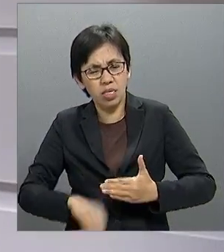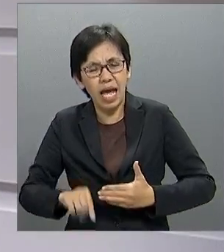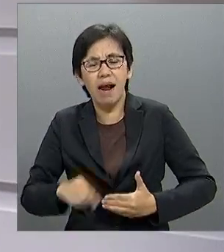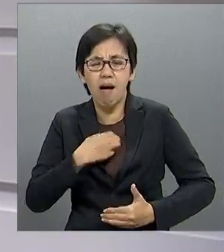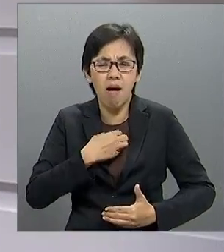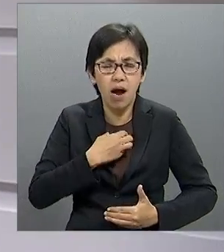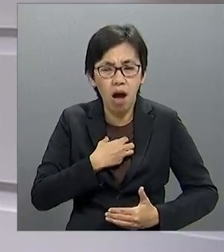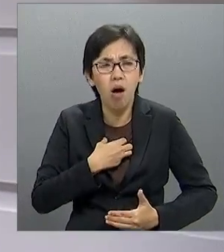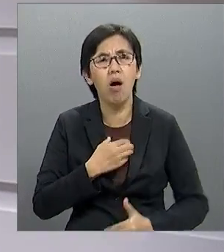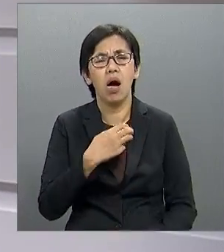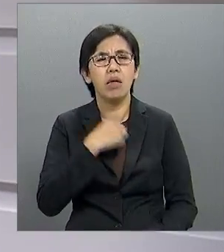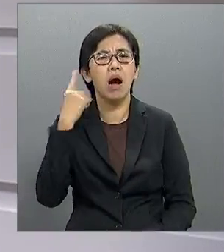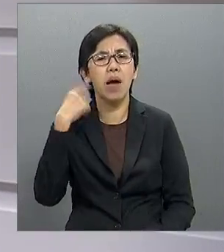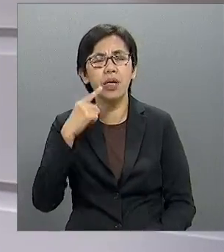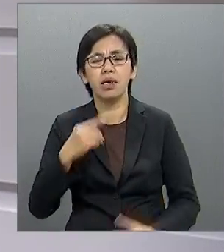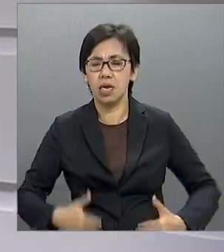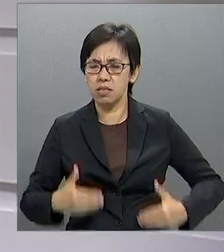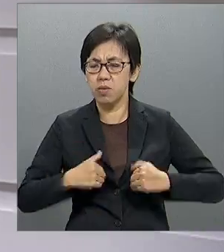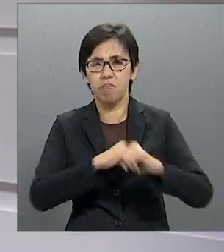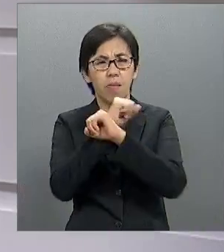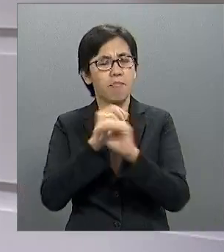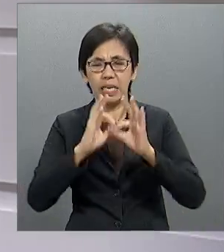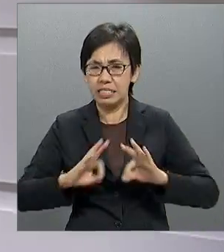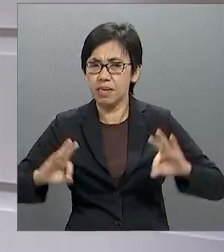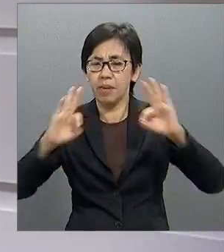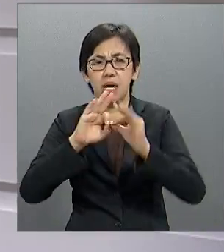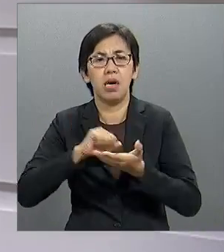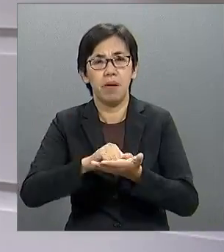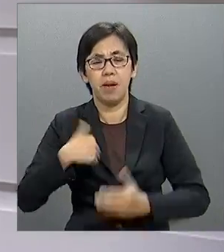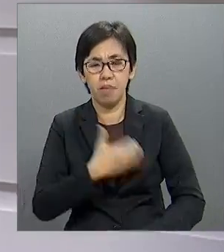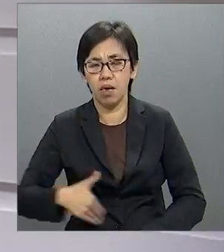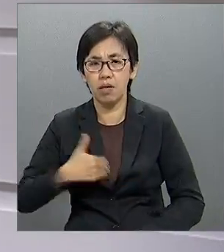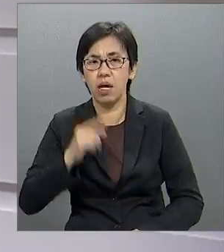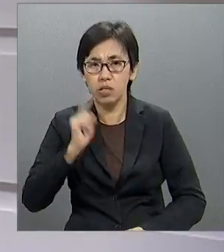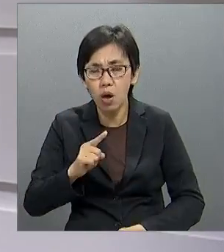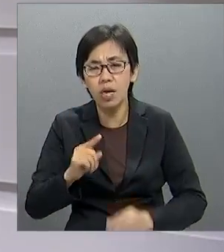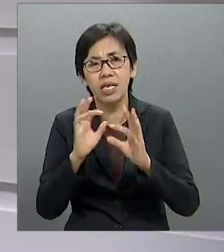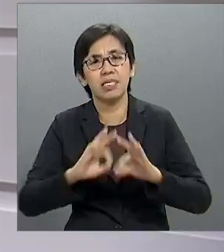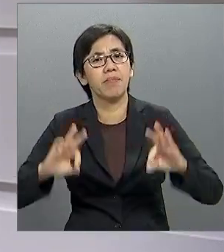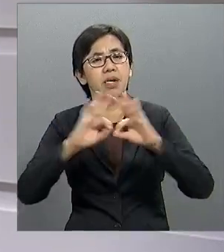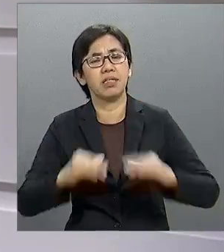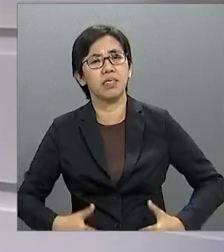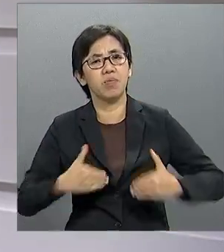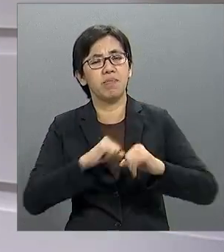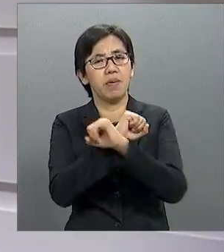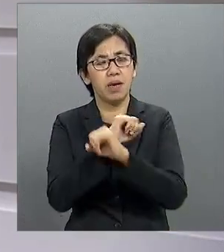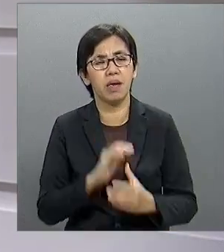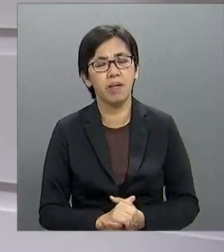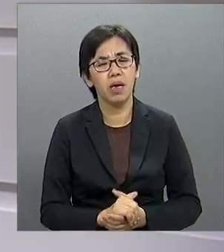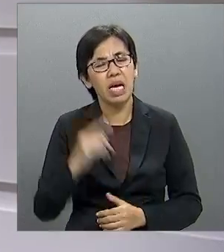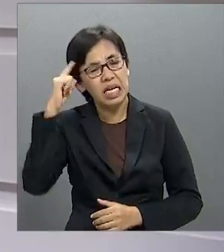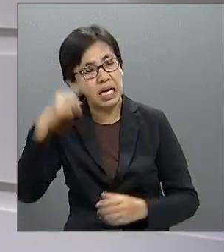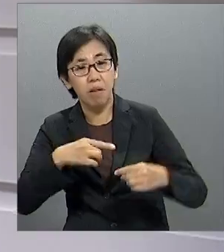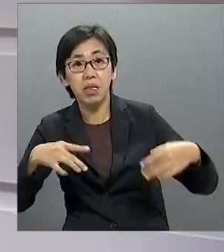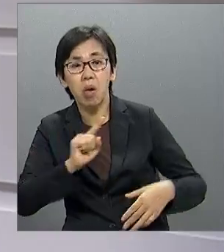ให้ผู้หญิงเนี่ยปลอดภัยไว้ก่อนดีกว่าในเมื่อมันเป็นบริการสุขภาพส่วนฝ่ายที่ไม่เห็นด้วยเนี่ยมันจะมองในทำนองที่มองได้ชัดน้อง